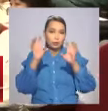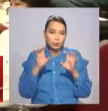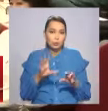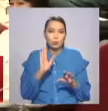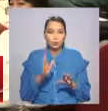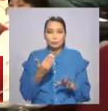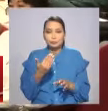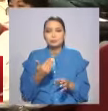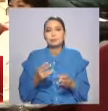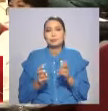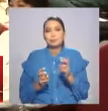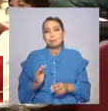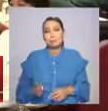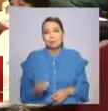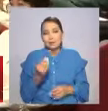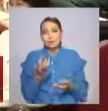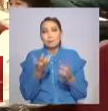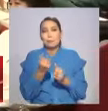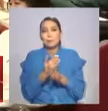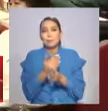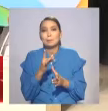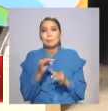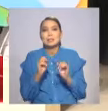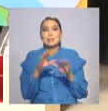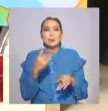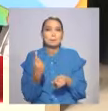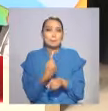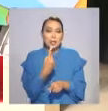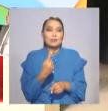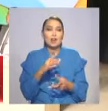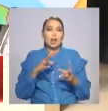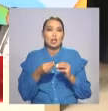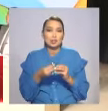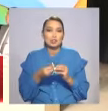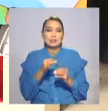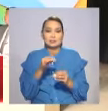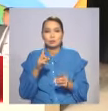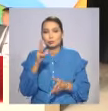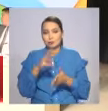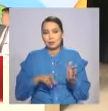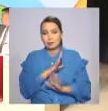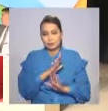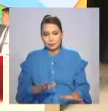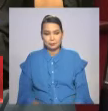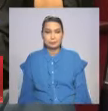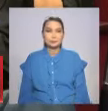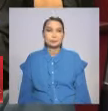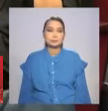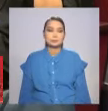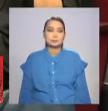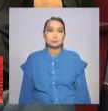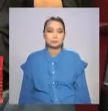позволят объекту предпринимательства получить помощь при сдаче первой отчетности и избежать штрафов.